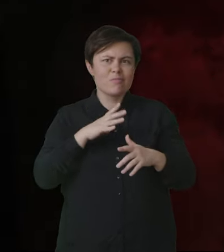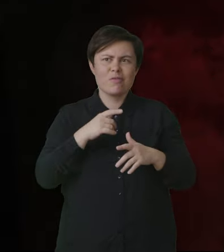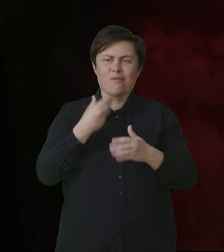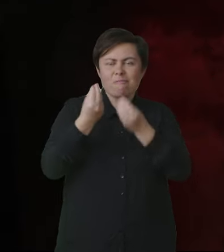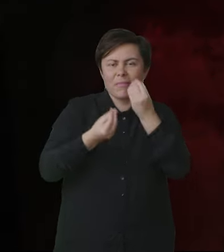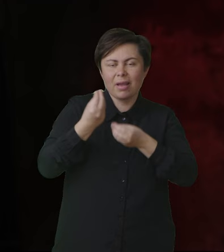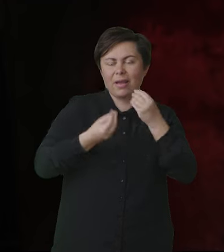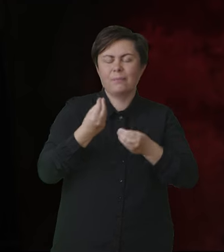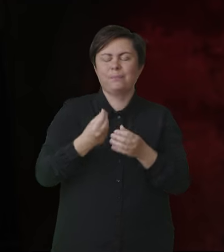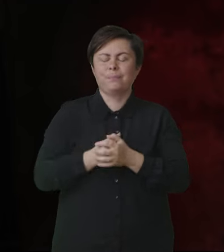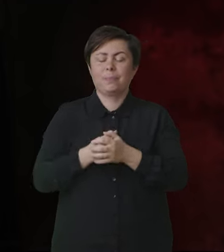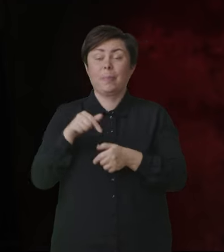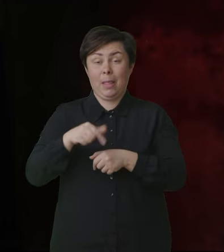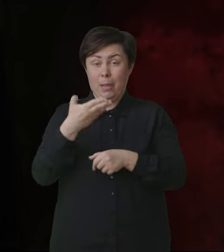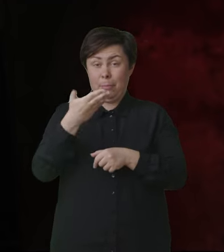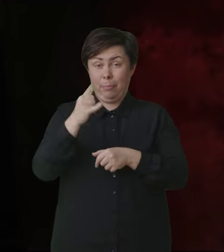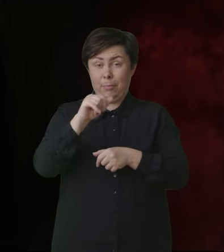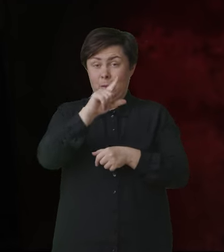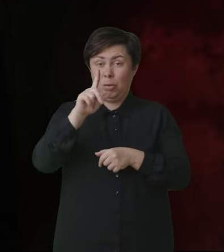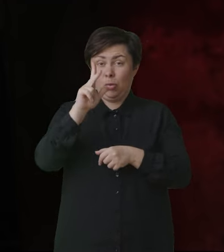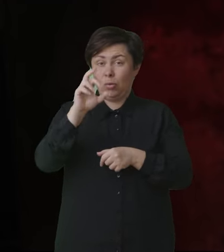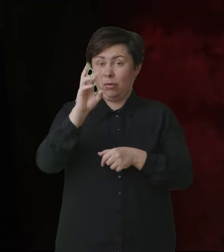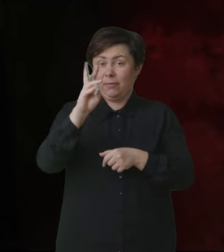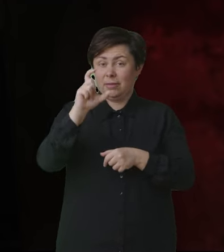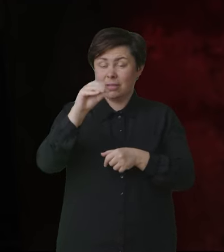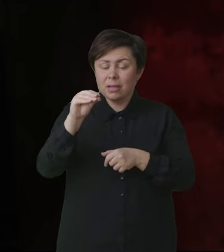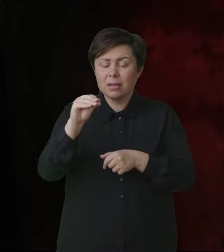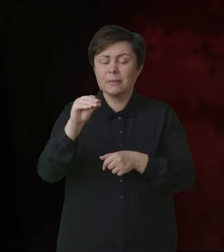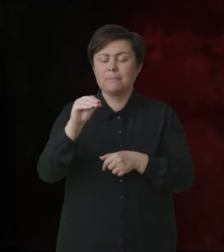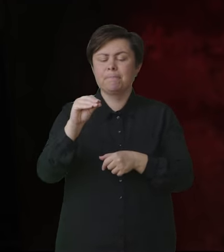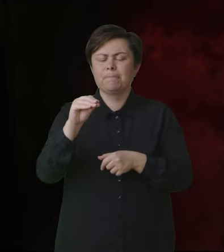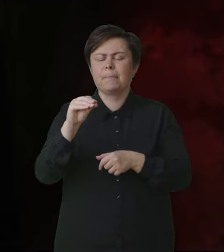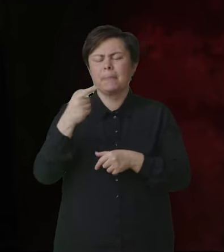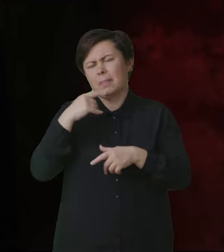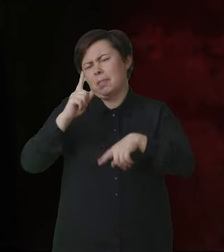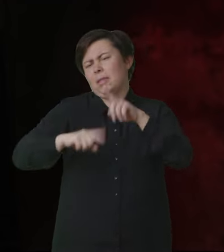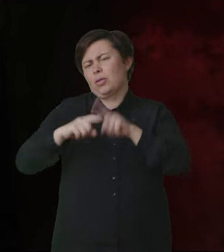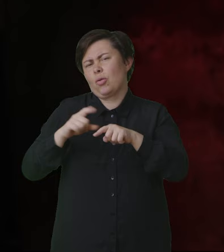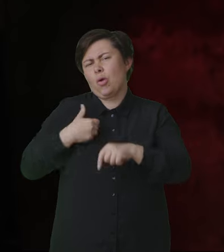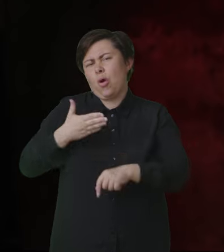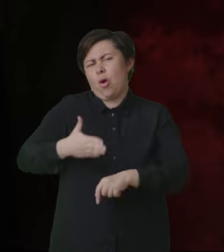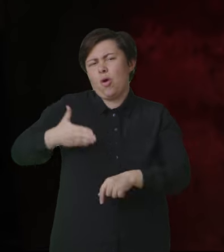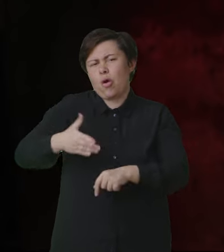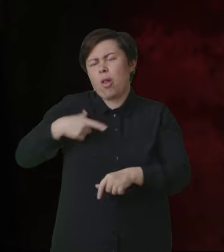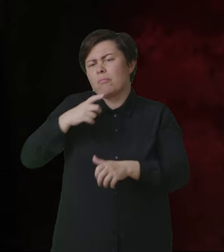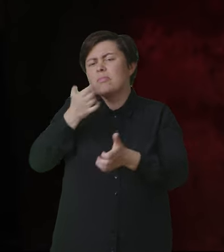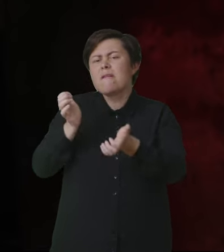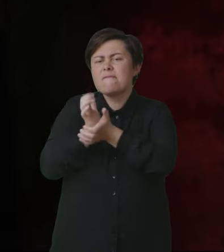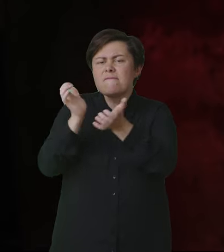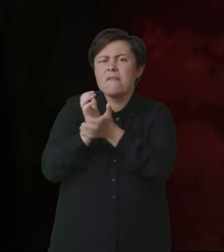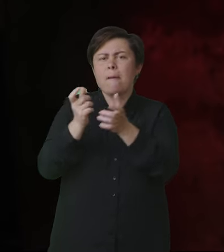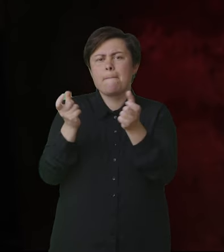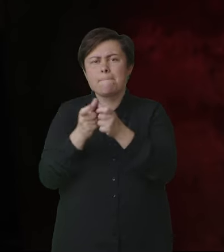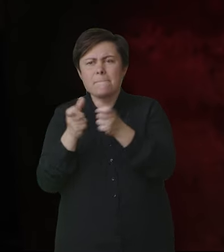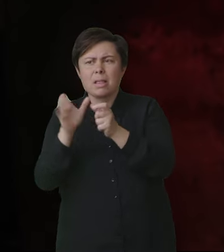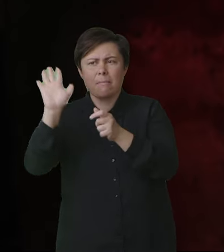korzystać. Tu w Miłkowicach dostawałem tak jak normalny kolejarz, węgiel, bilety rodzina